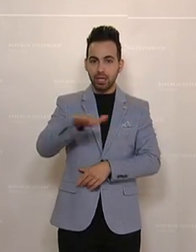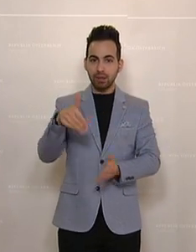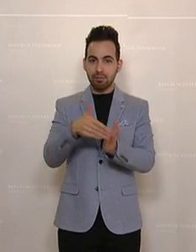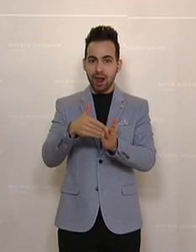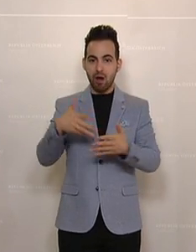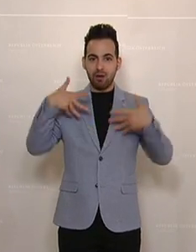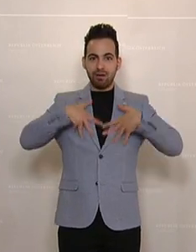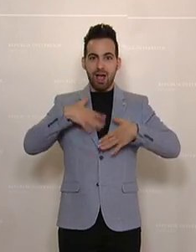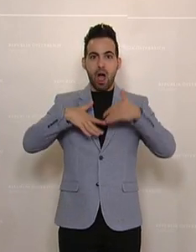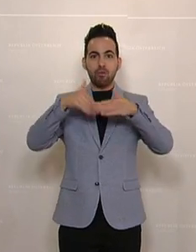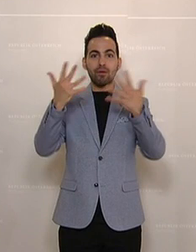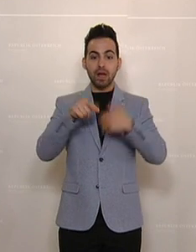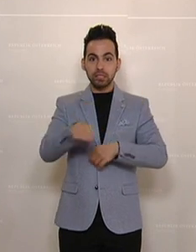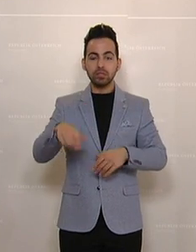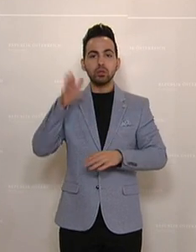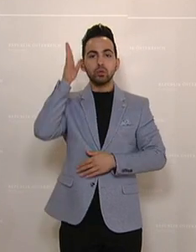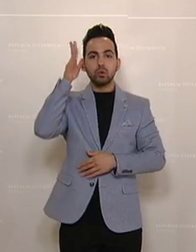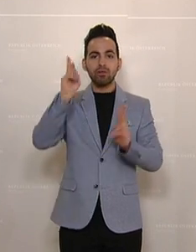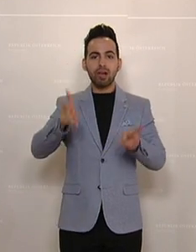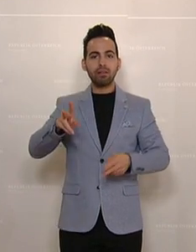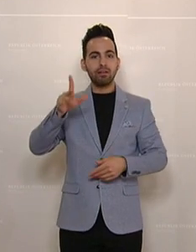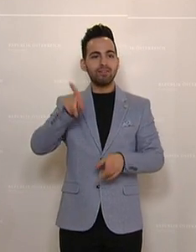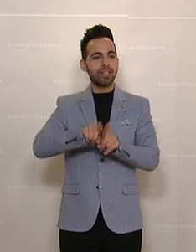Kompetenzen ausbilden, die sie befähigen,